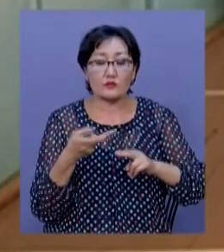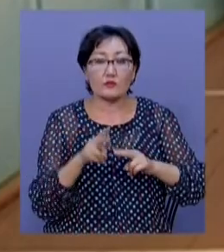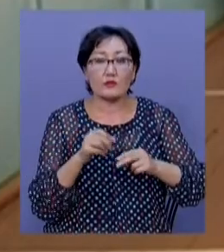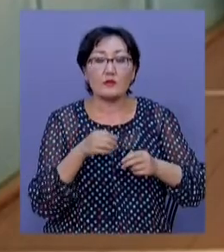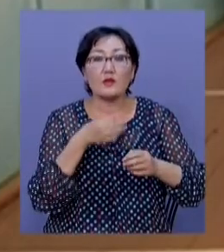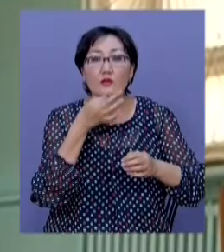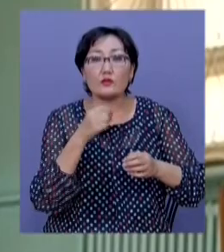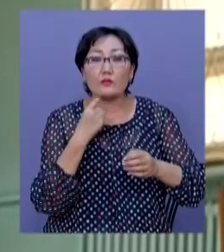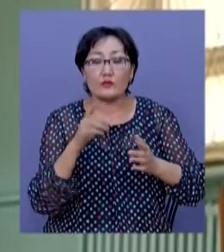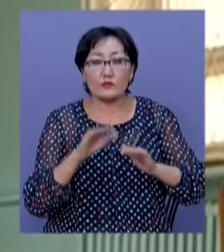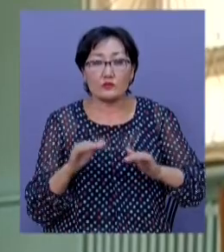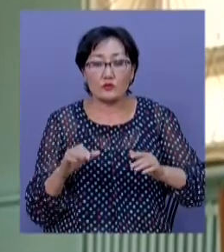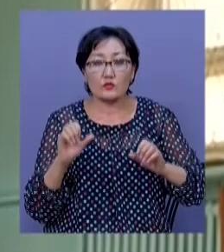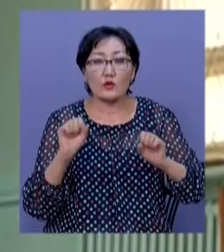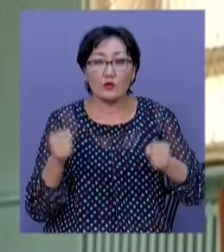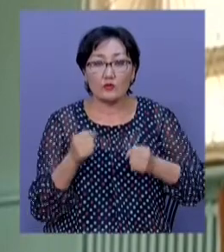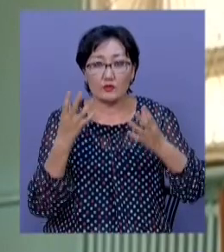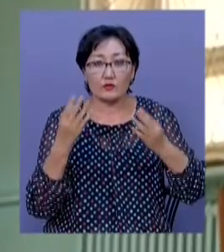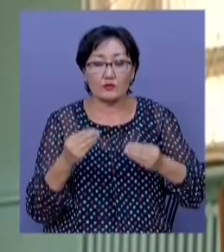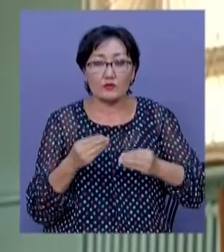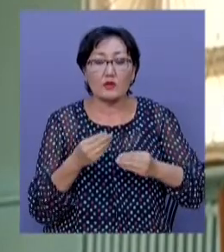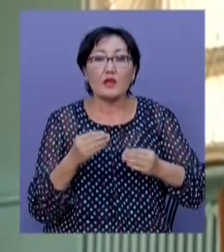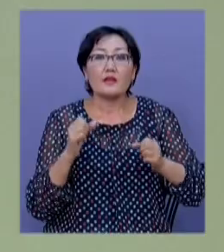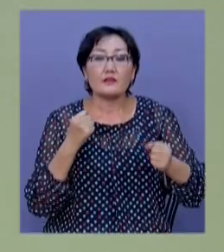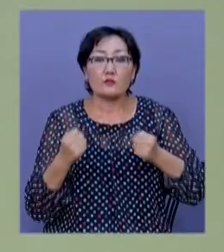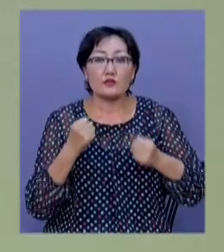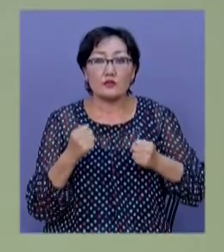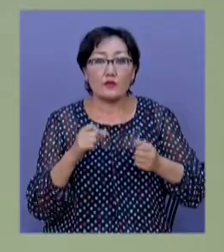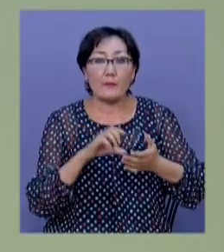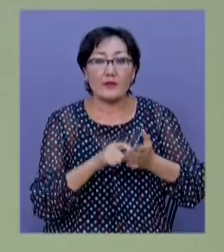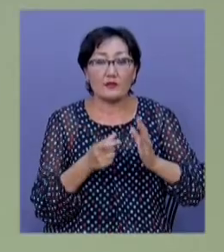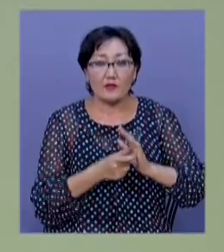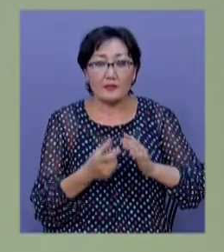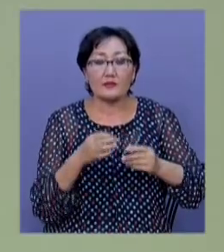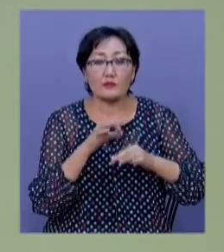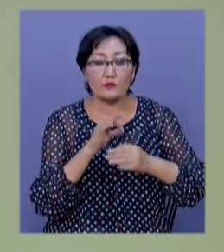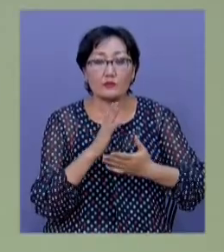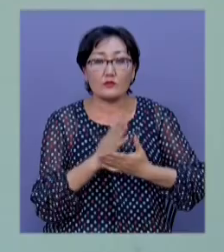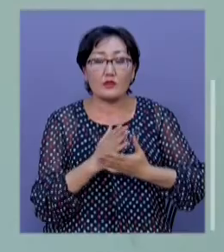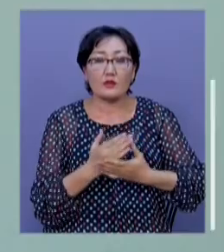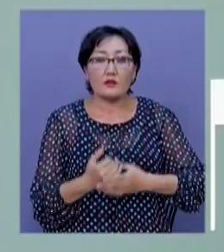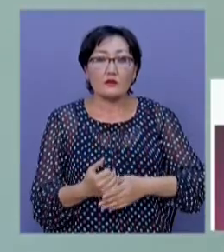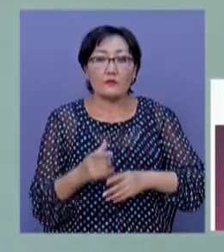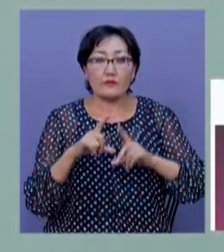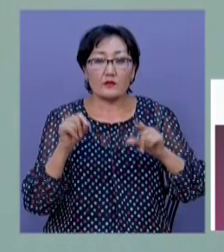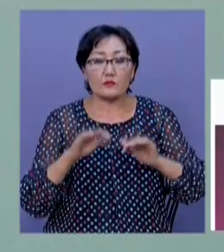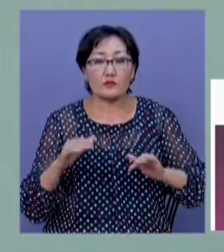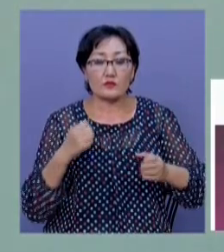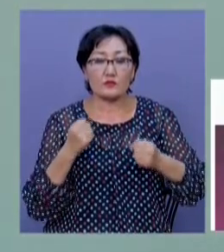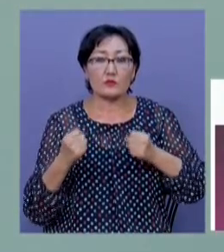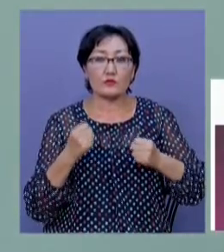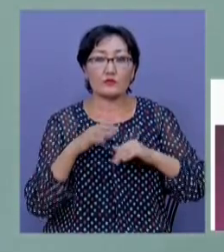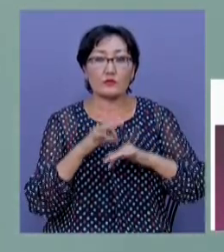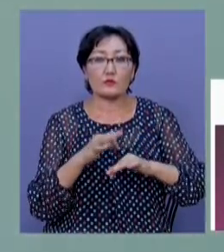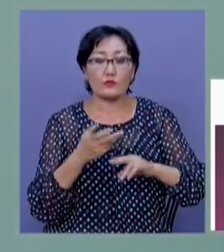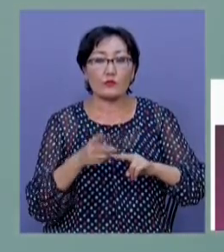бастауыш сыныптың балалары күн суықта сыртқа шықпай, дене шынықтыру сабағы мектептің бір бөлмесінде өткізеді екен. Мектеп оқушылары дене шынықтыру сабағын өткізуге тиіс